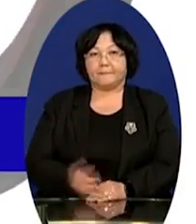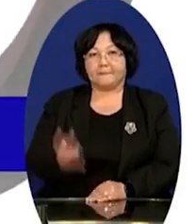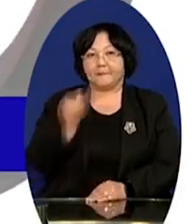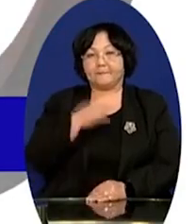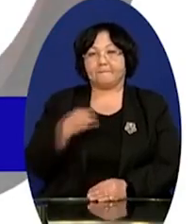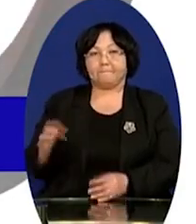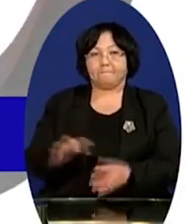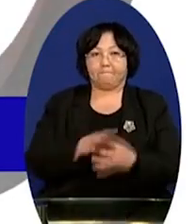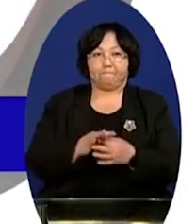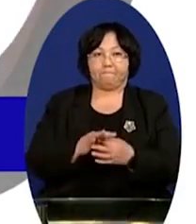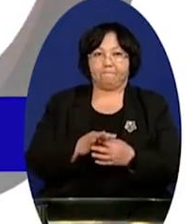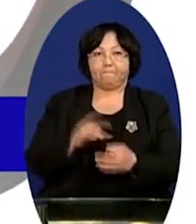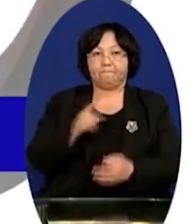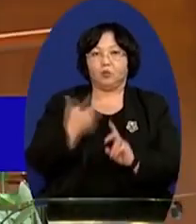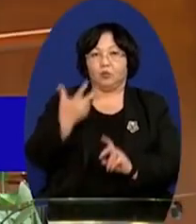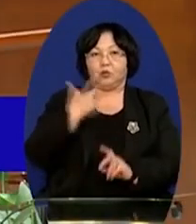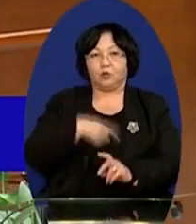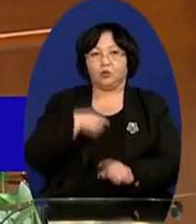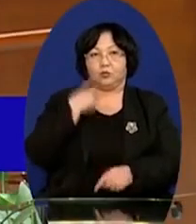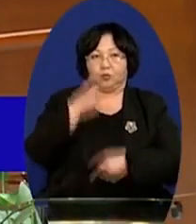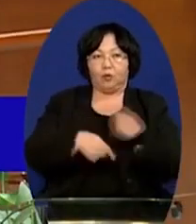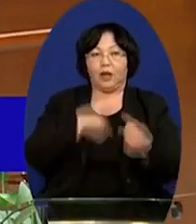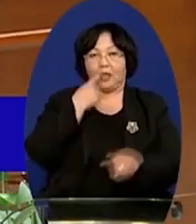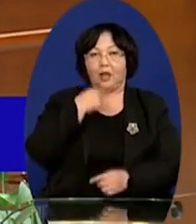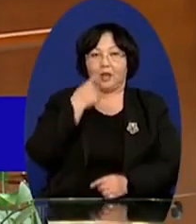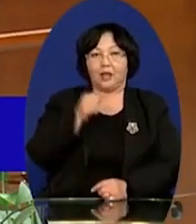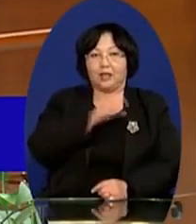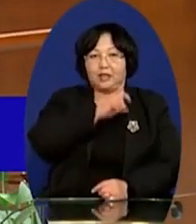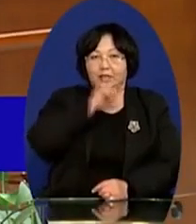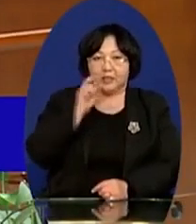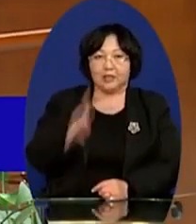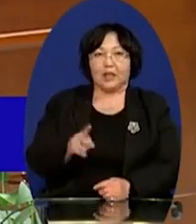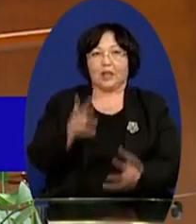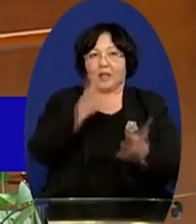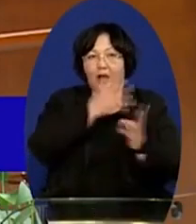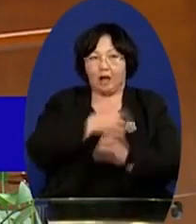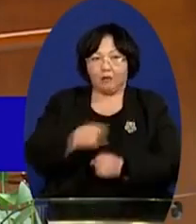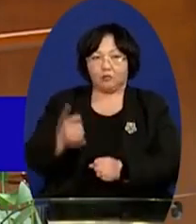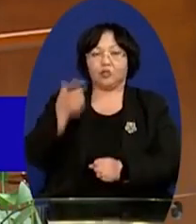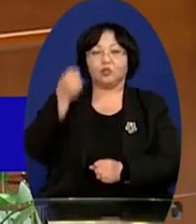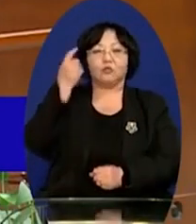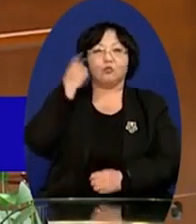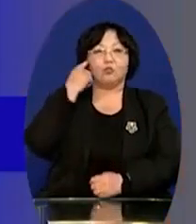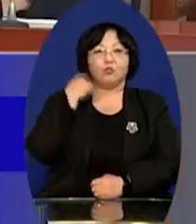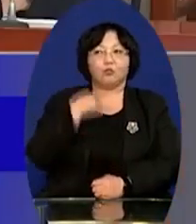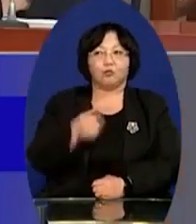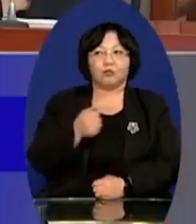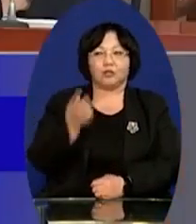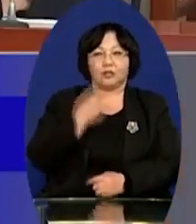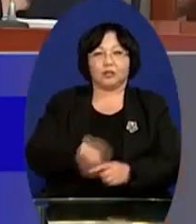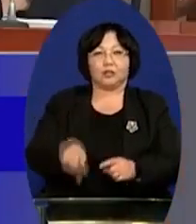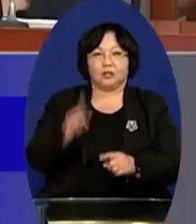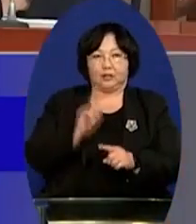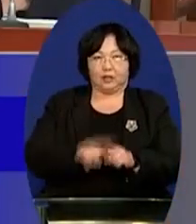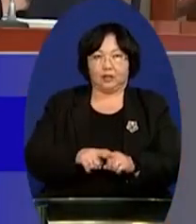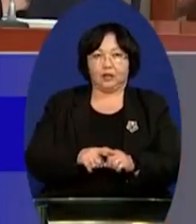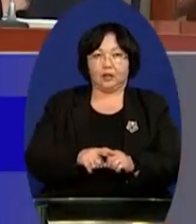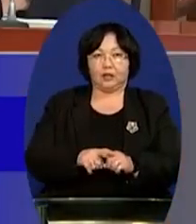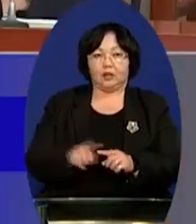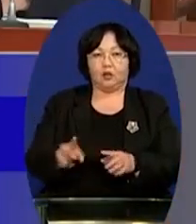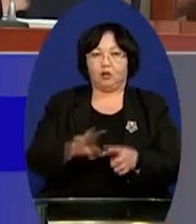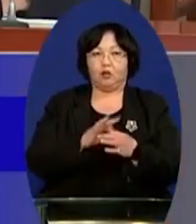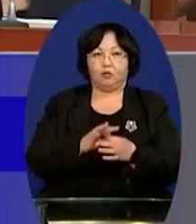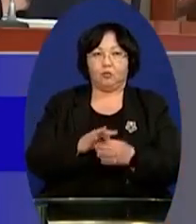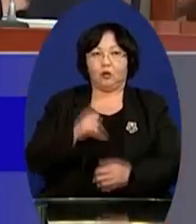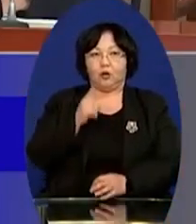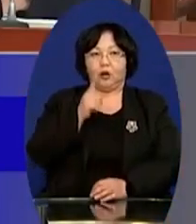өхий байдлын танилцуулга байна. Тэгвэл зээл авсан гэж ойлгоод байсан. Гэтэл энэ дахиад бас хамаарлын өхий